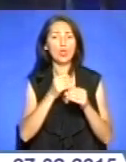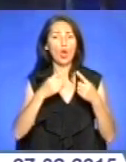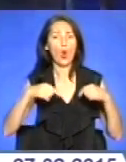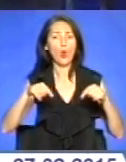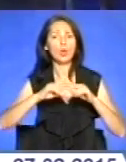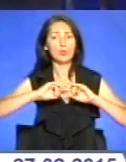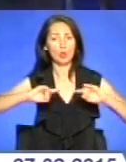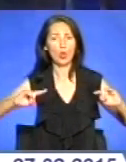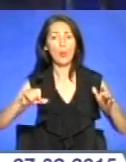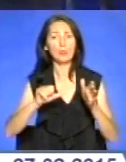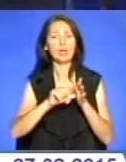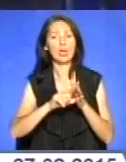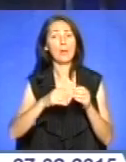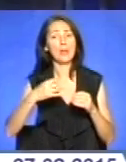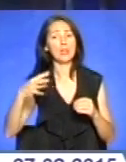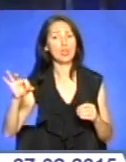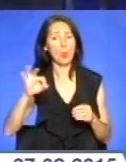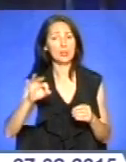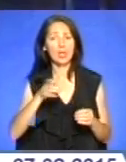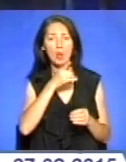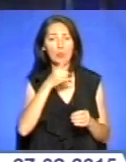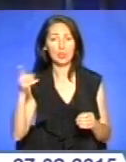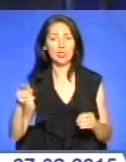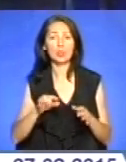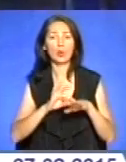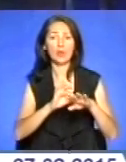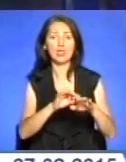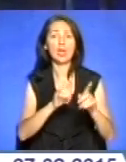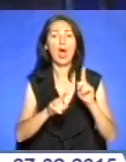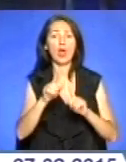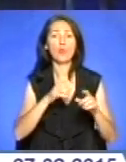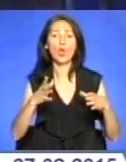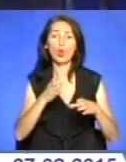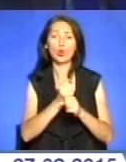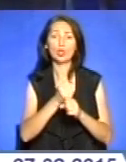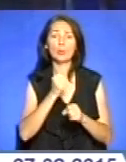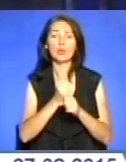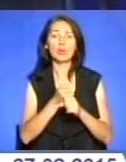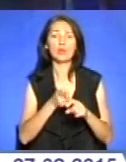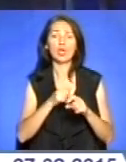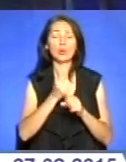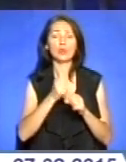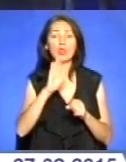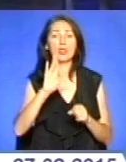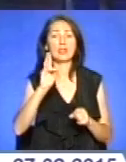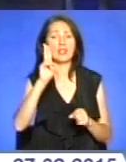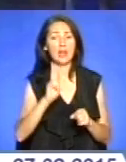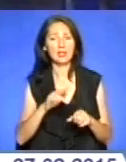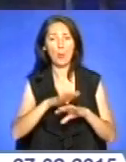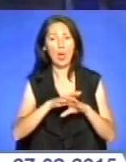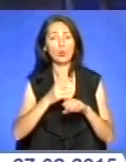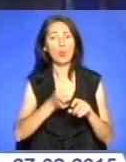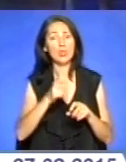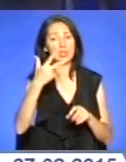представники 15 областей. Під час проведення реформ скорочують працівників, які працювали в Нацбанку понад 30 років. Управління в Тернопільській